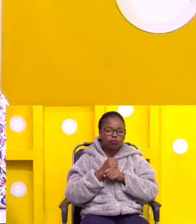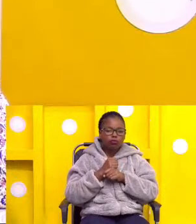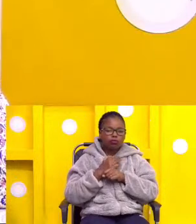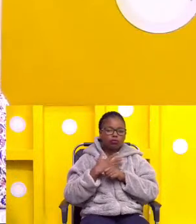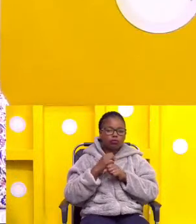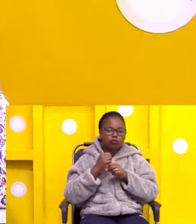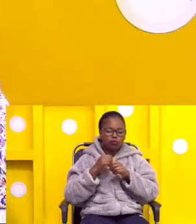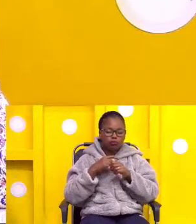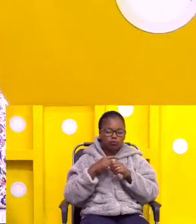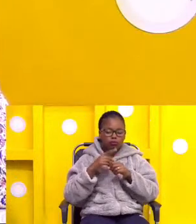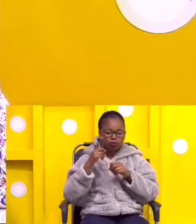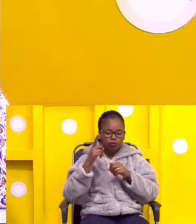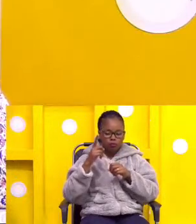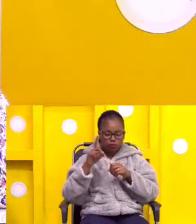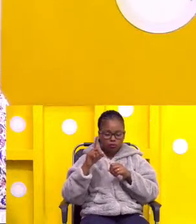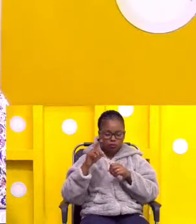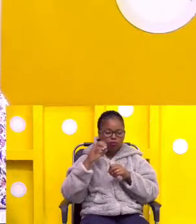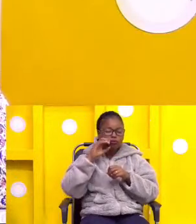cousin.